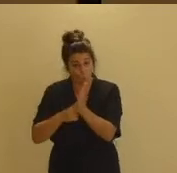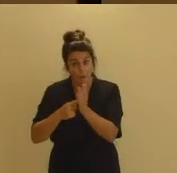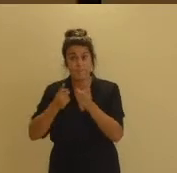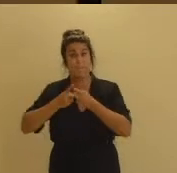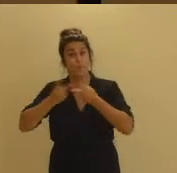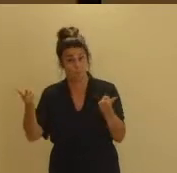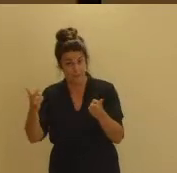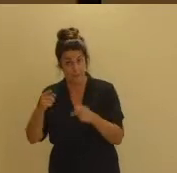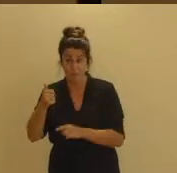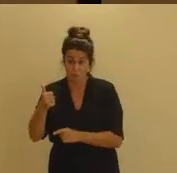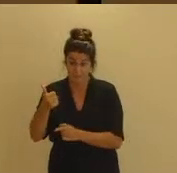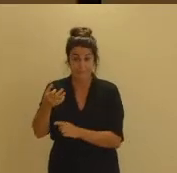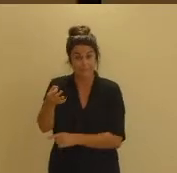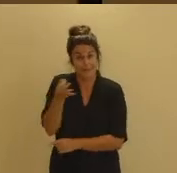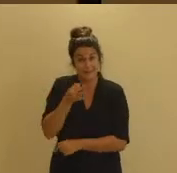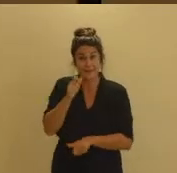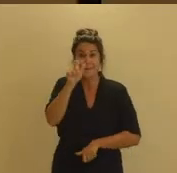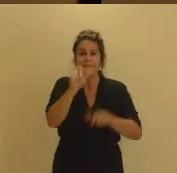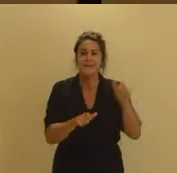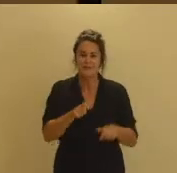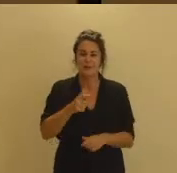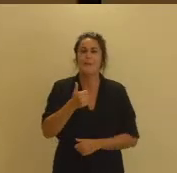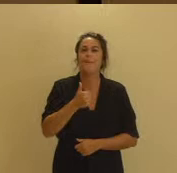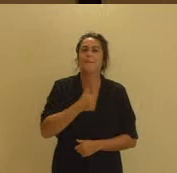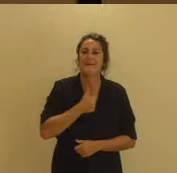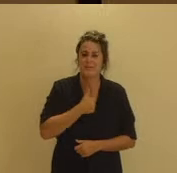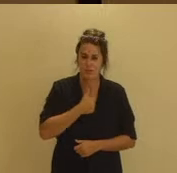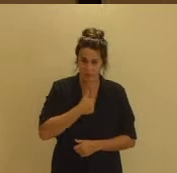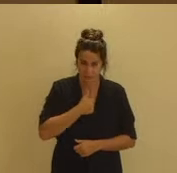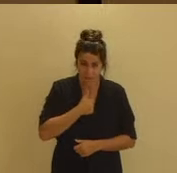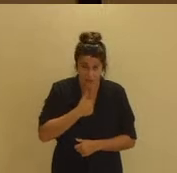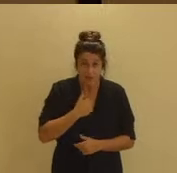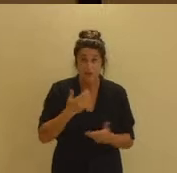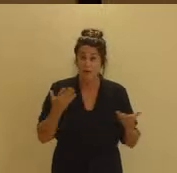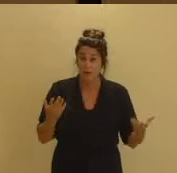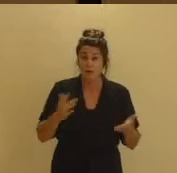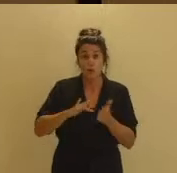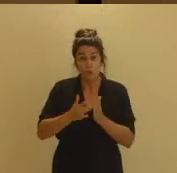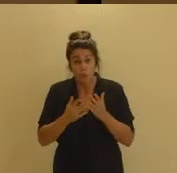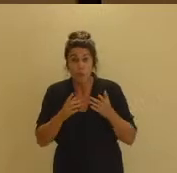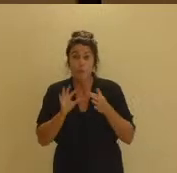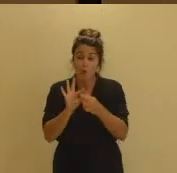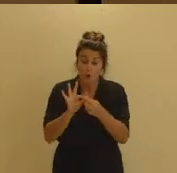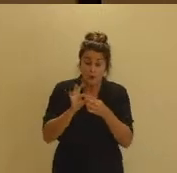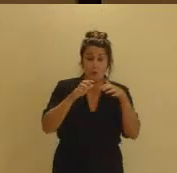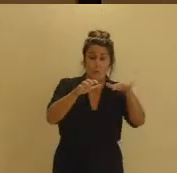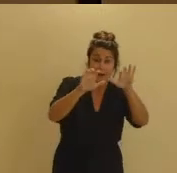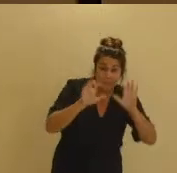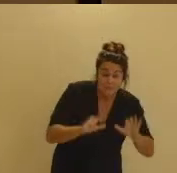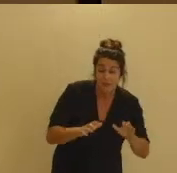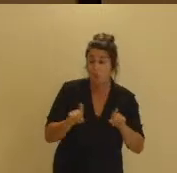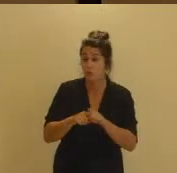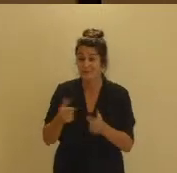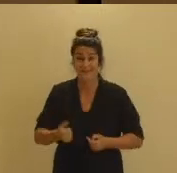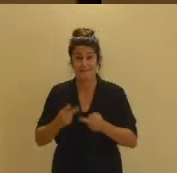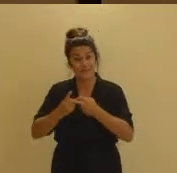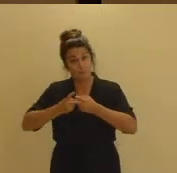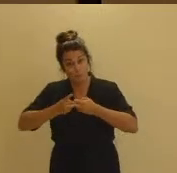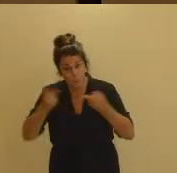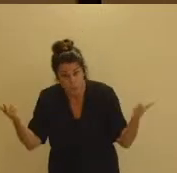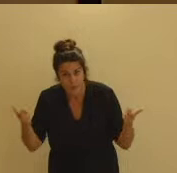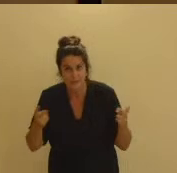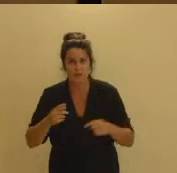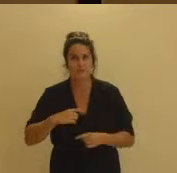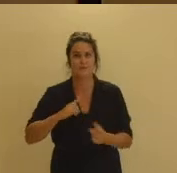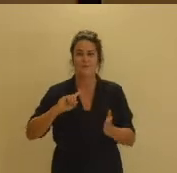les particuliers ne peuvent se prévaloir dans leurs relations avec les administrations et les services publics d'un